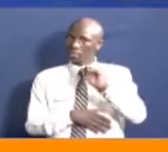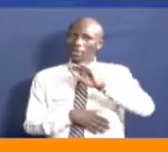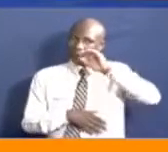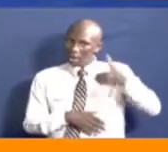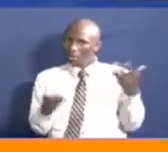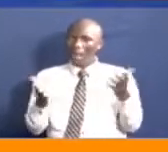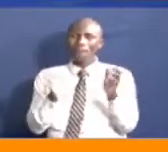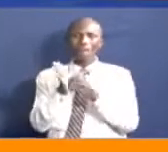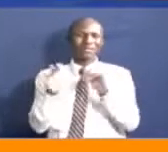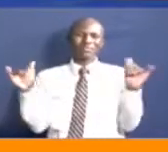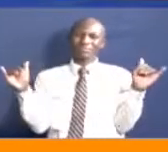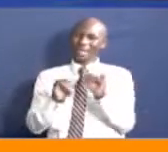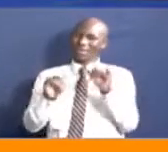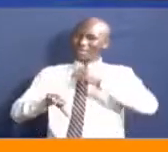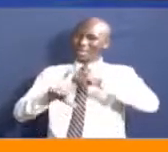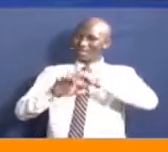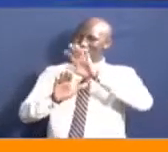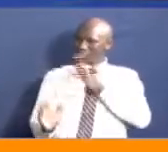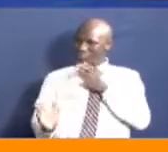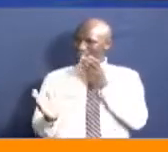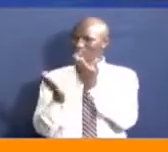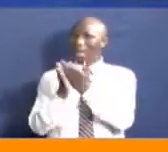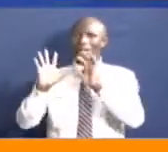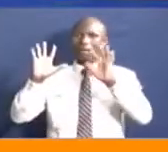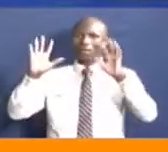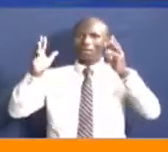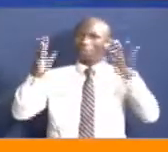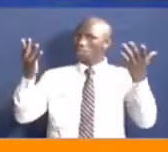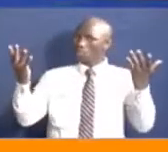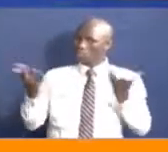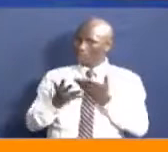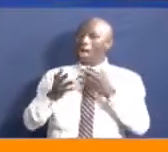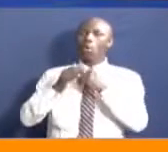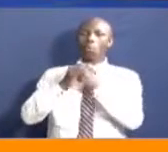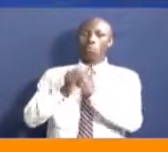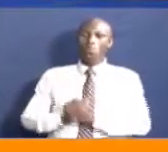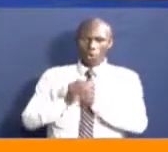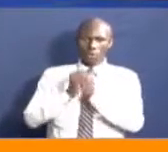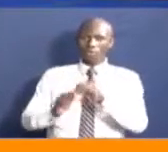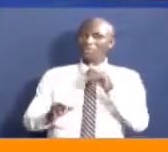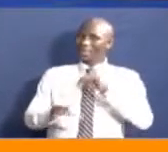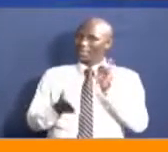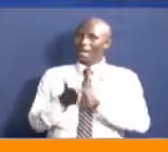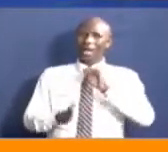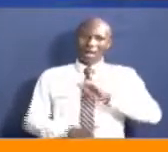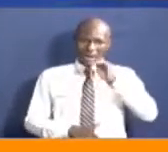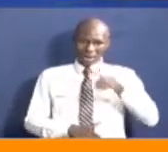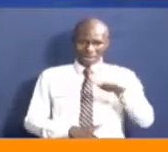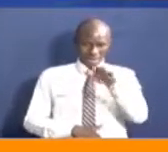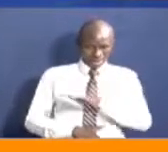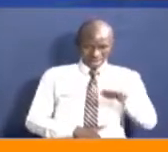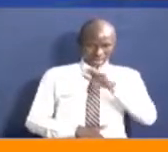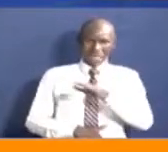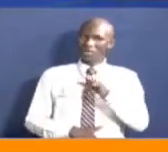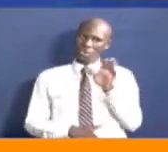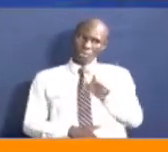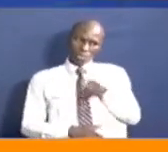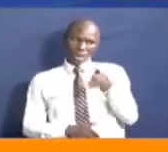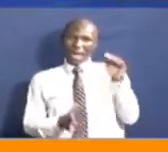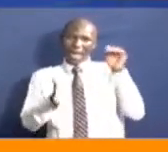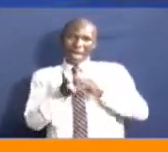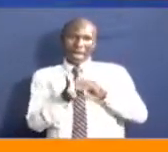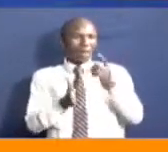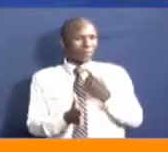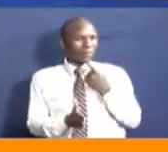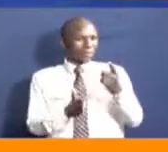ya masa. Kuka mnene kala hivi kita cha hithi ni kimwe cha udhaithi ndini wa kaundi. Yosuka na kisio ni kiuna hindi Wavinya ya waviki yengi kwethi